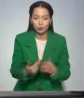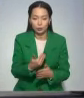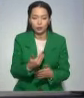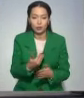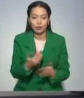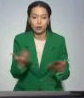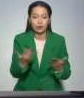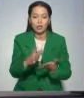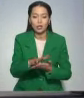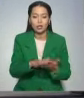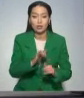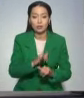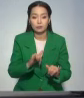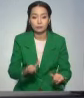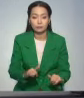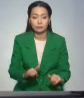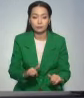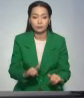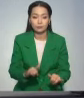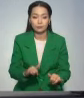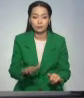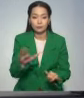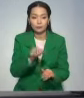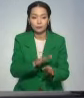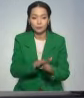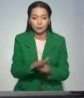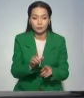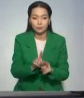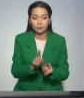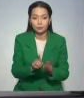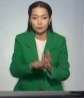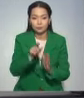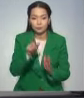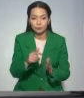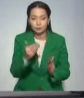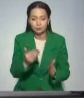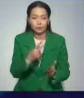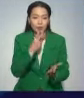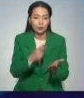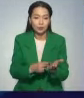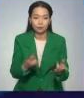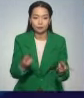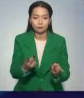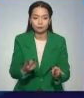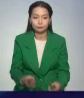Какие бы они были сложные Я полагаю сегодняшняя поддержка депутатов яркая тому доказательство